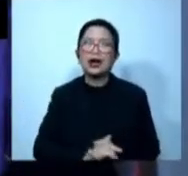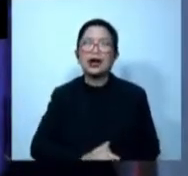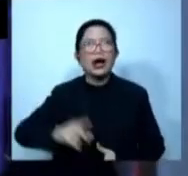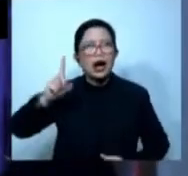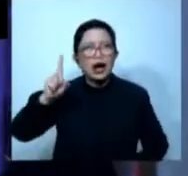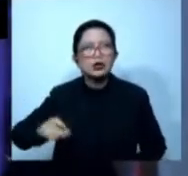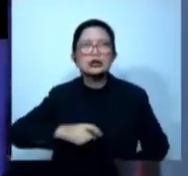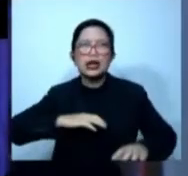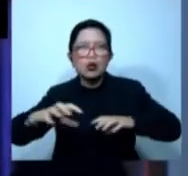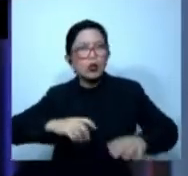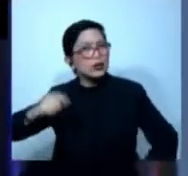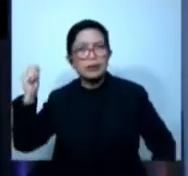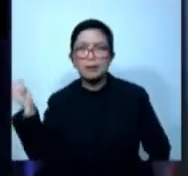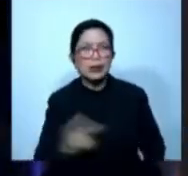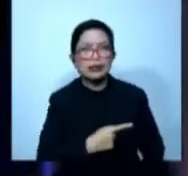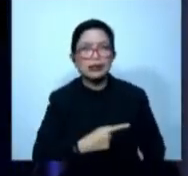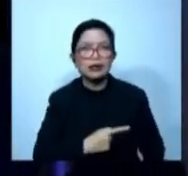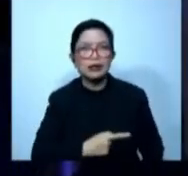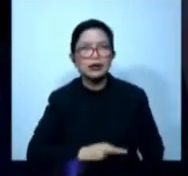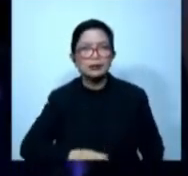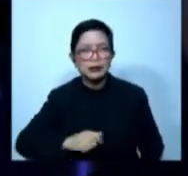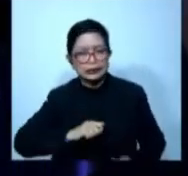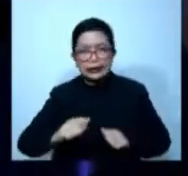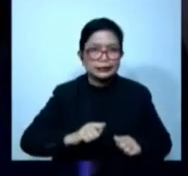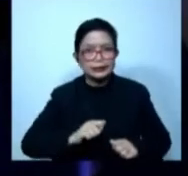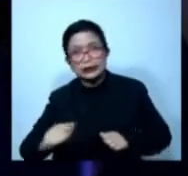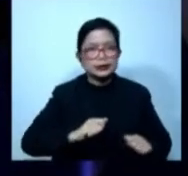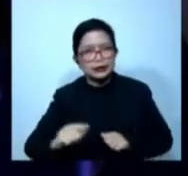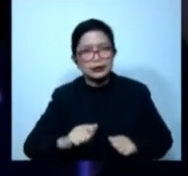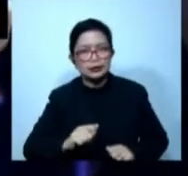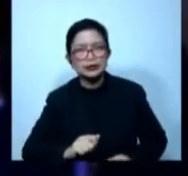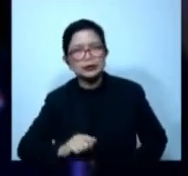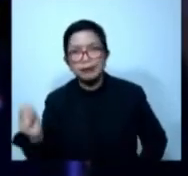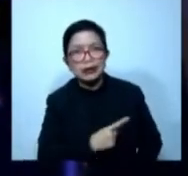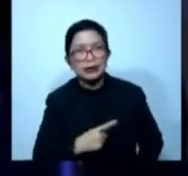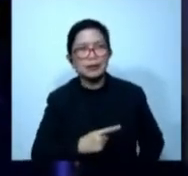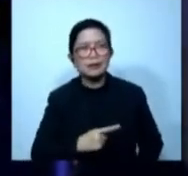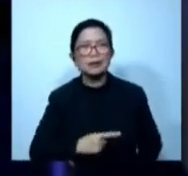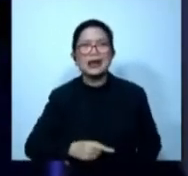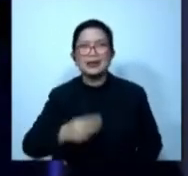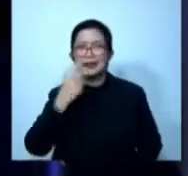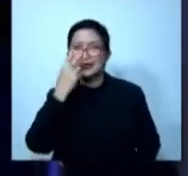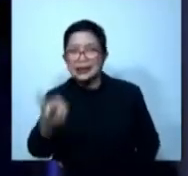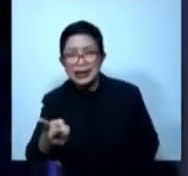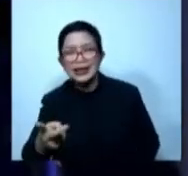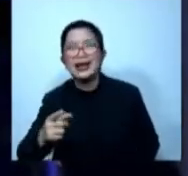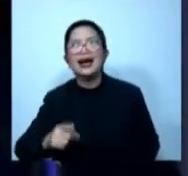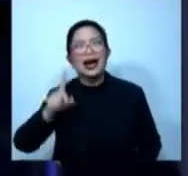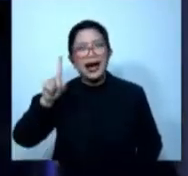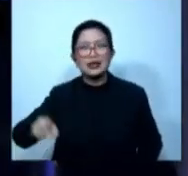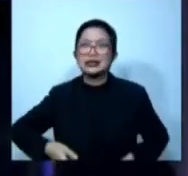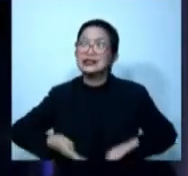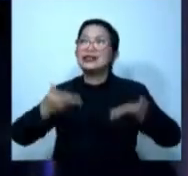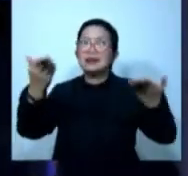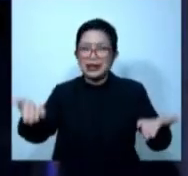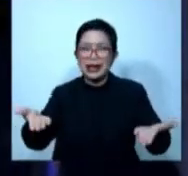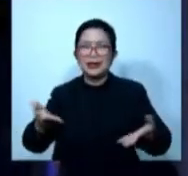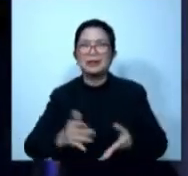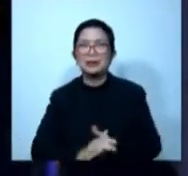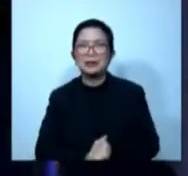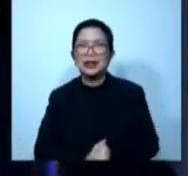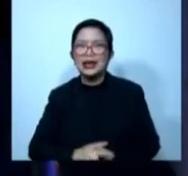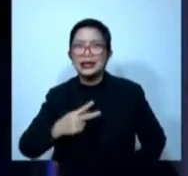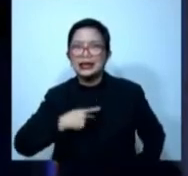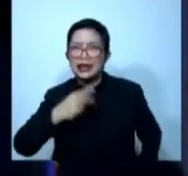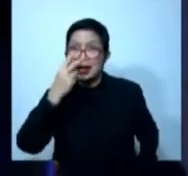kita lakukan jauh lebih cepat lebih satset dan perhatian itu mesti diberikan dan itulah di sana kita